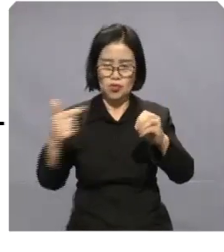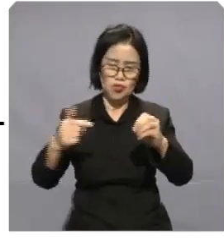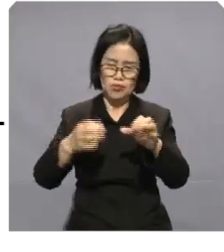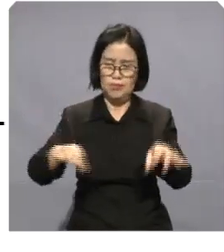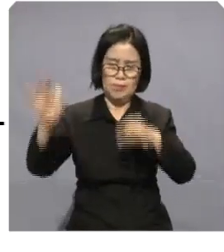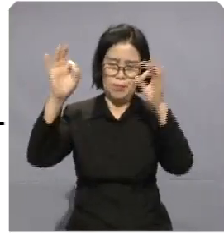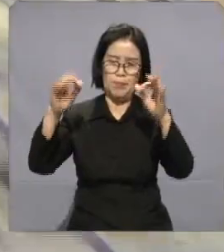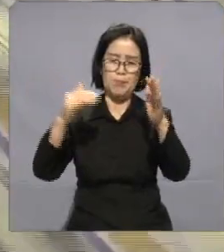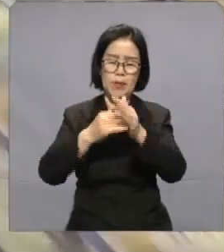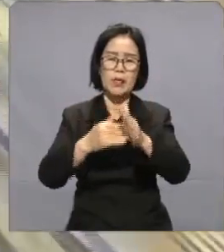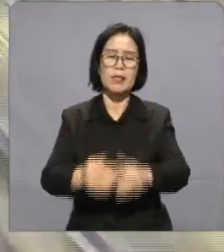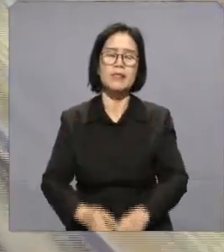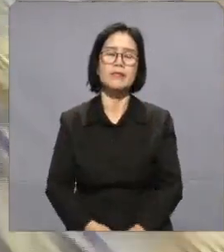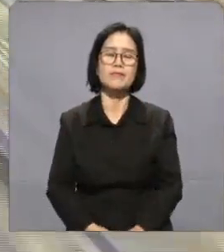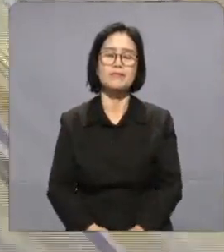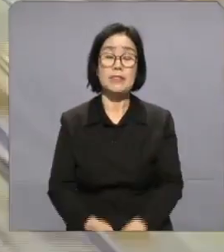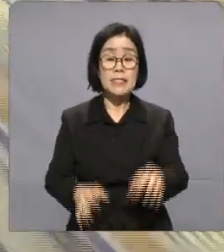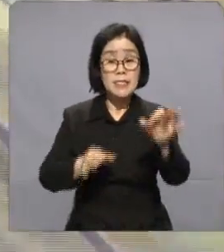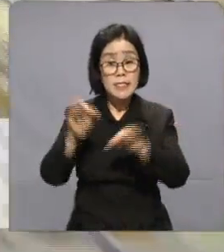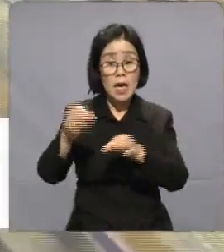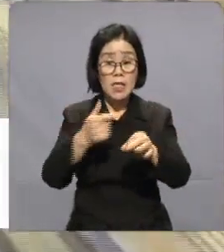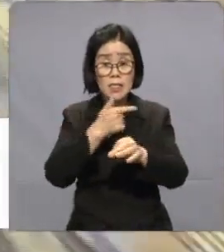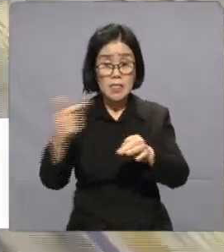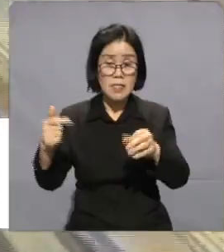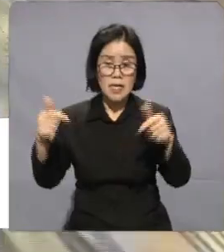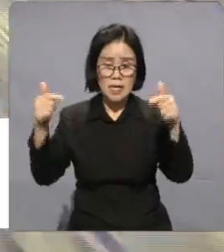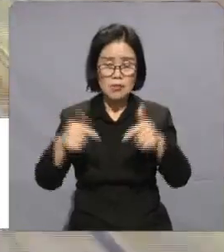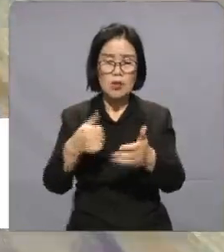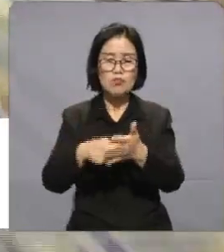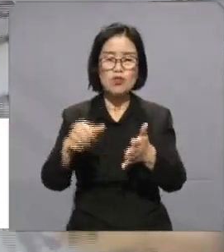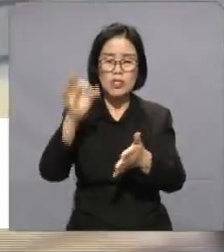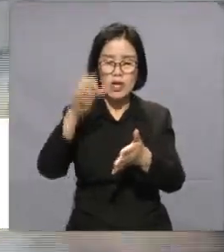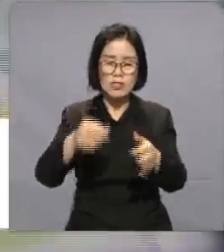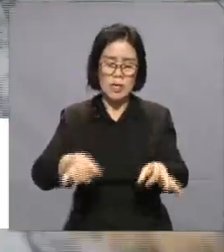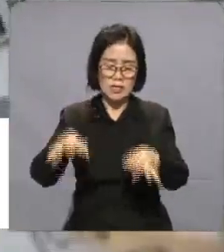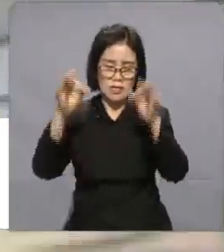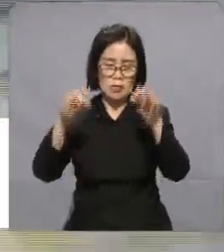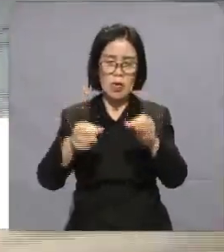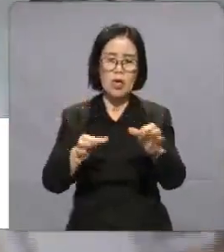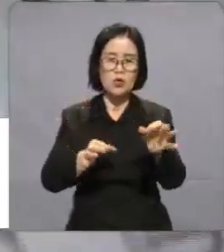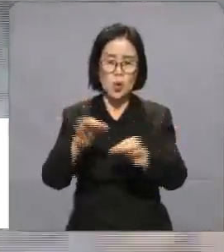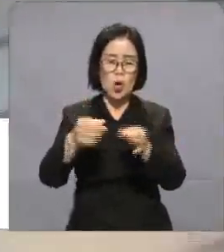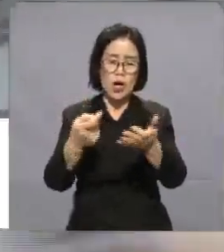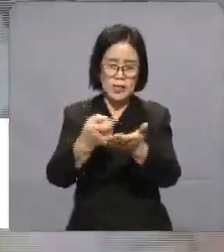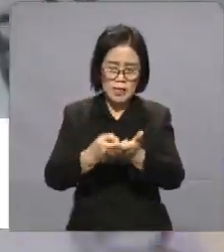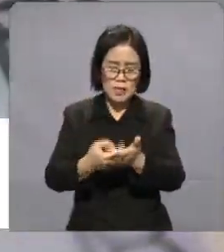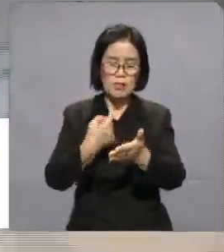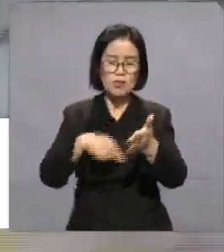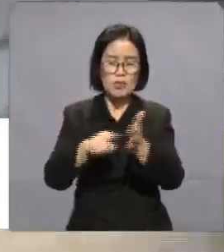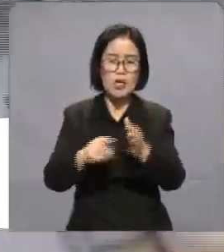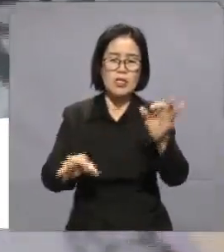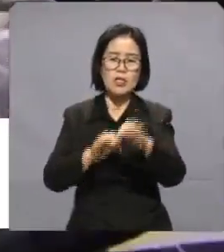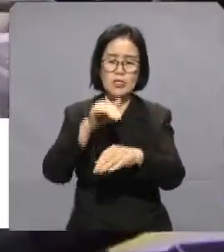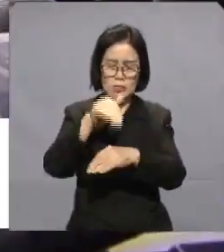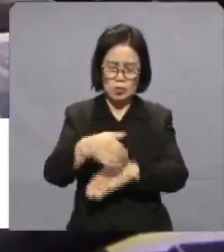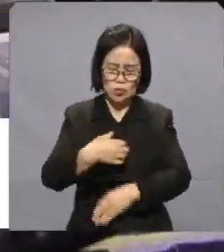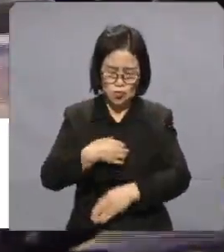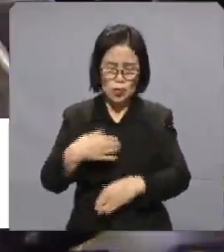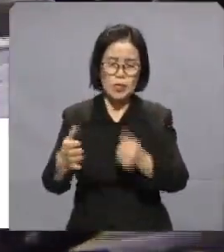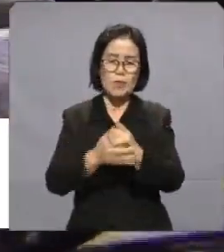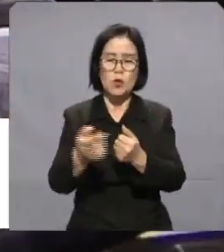조정을 단행했습니다 시장은 크게 감소한 물가상승세와 통화 긴축으로 인한 경계침체 우려에 따라